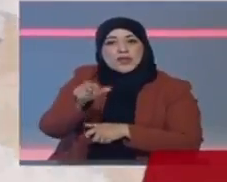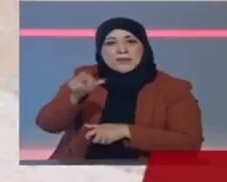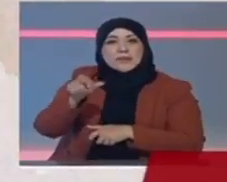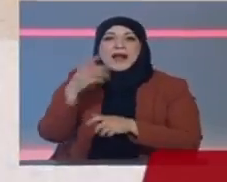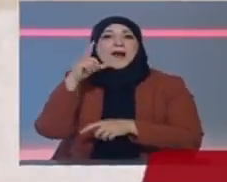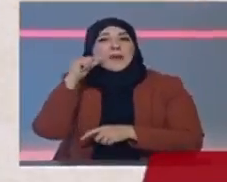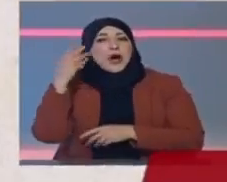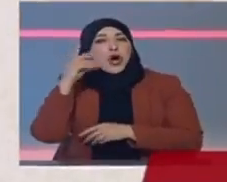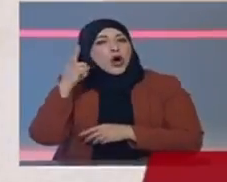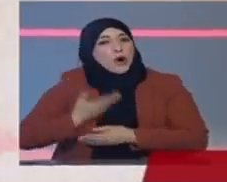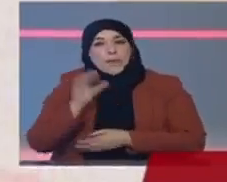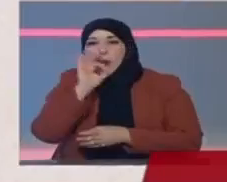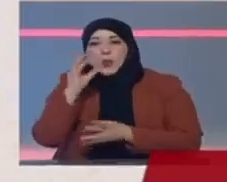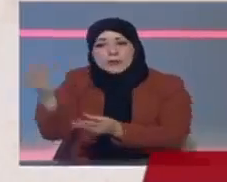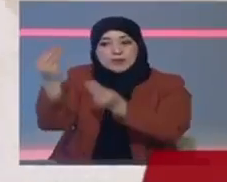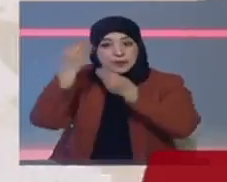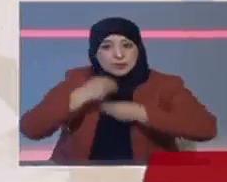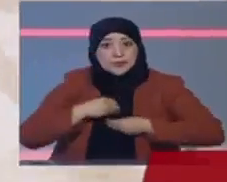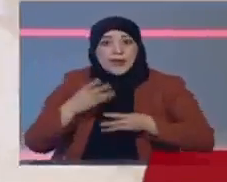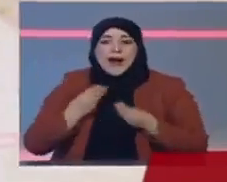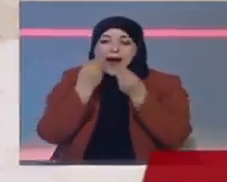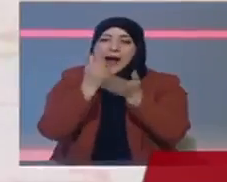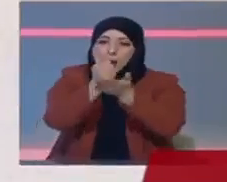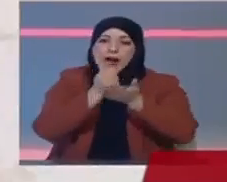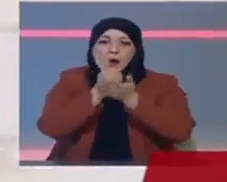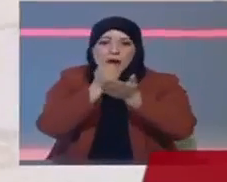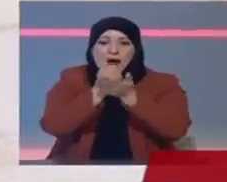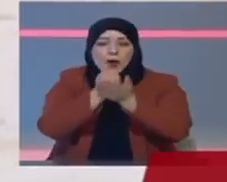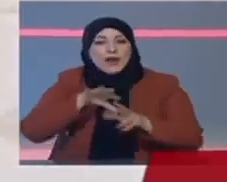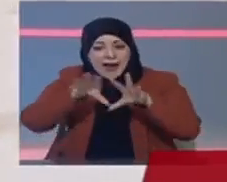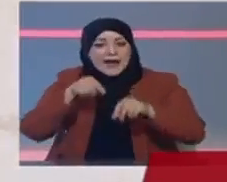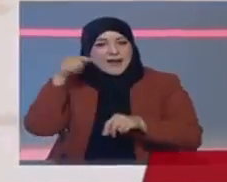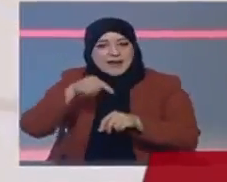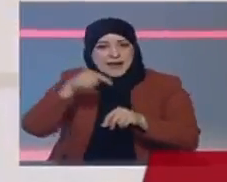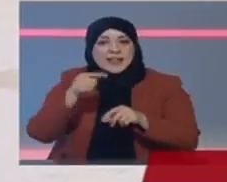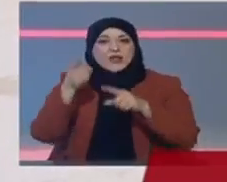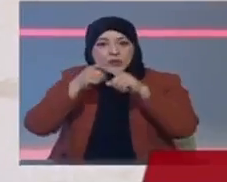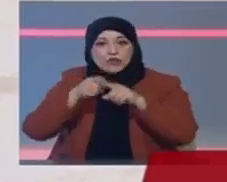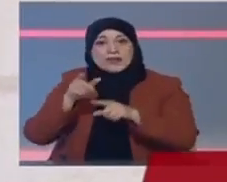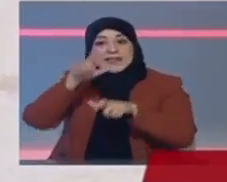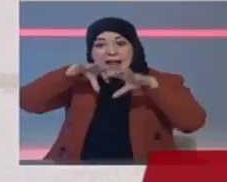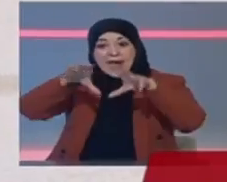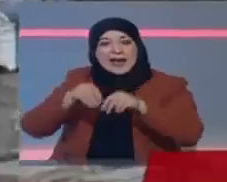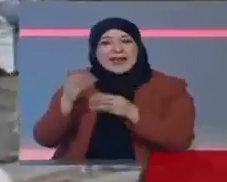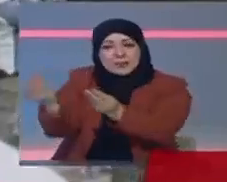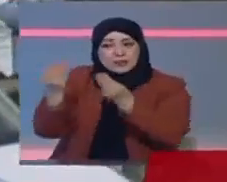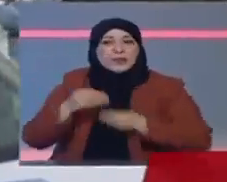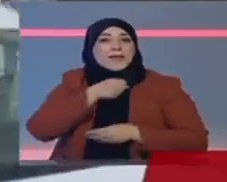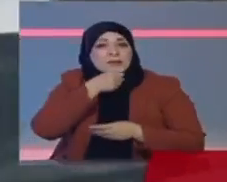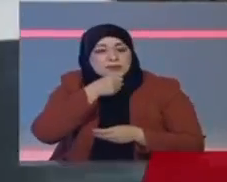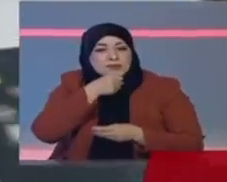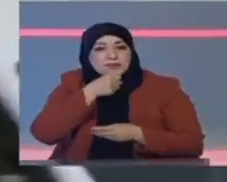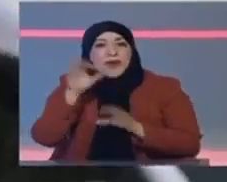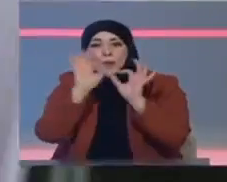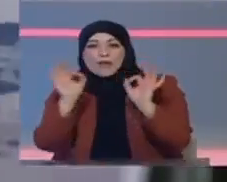سند عائليه في اطار برنامج الايداع العائلي والعائلات المتكفله بكبار السن فاقدي السند